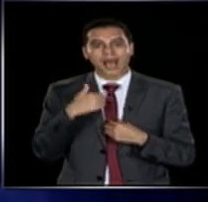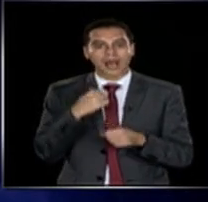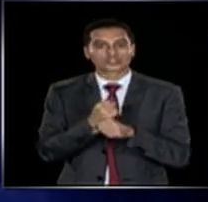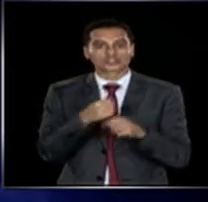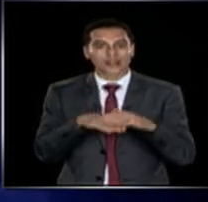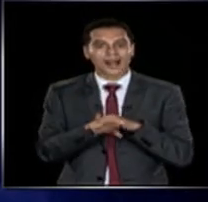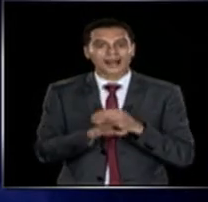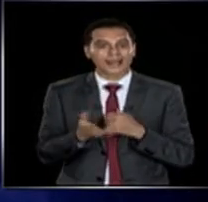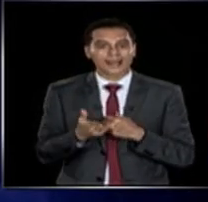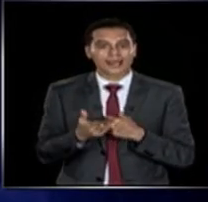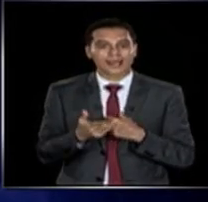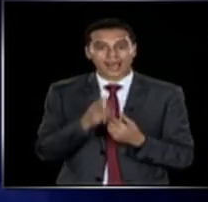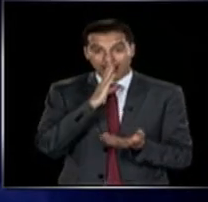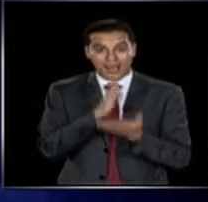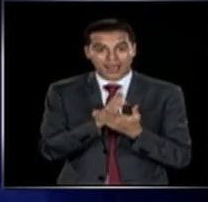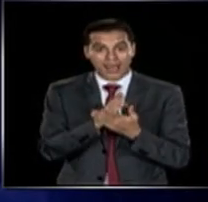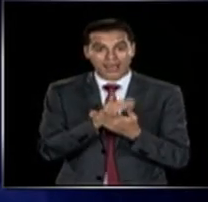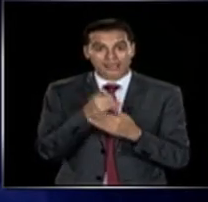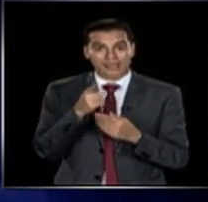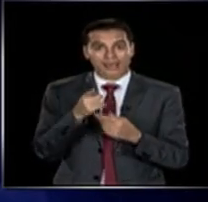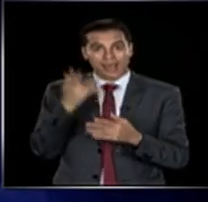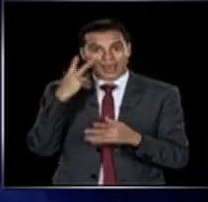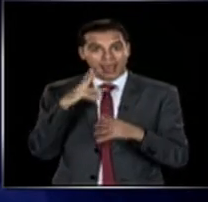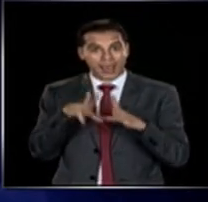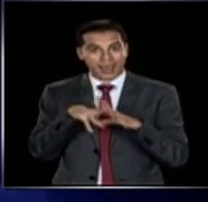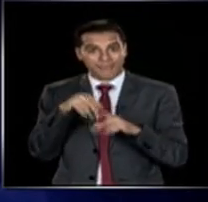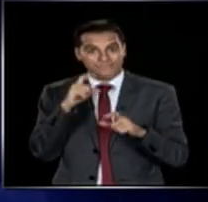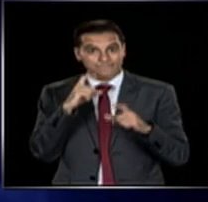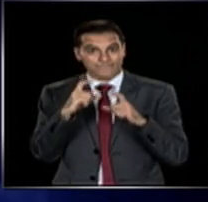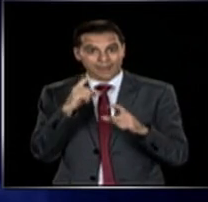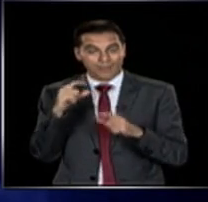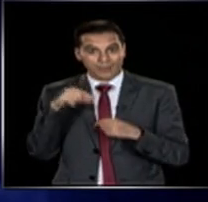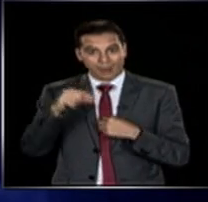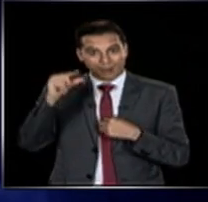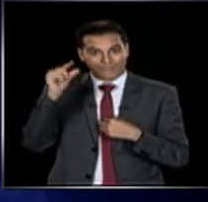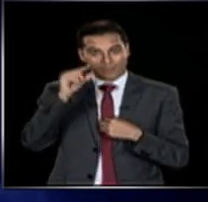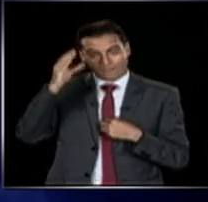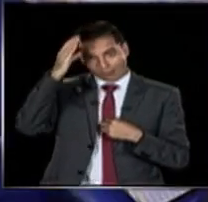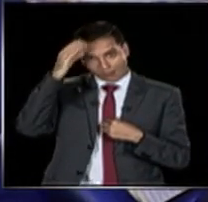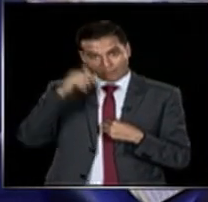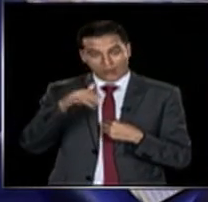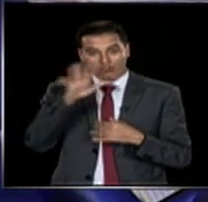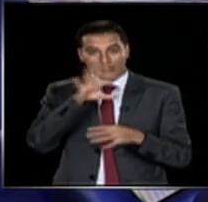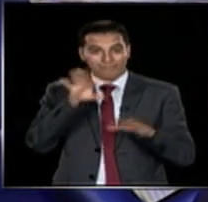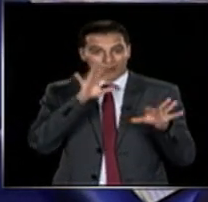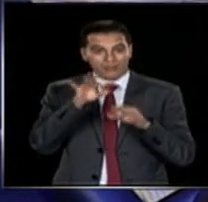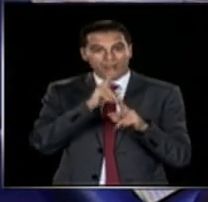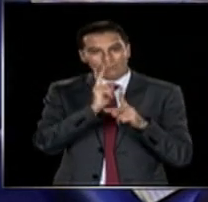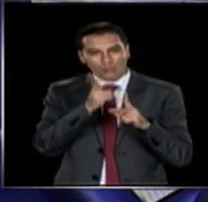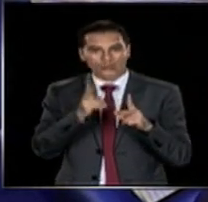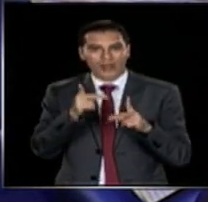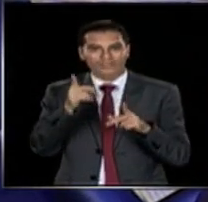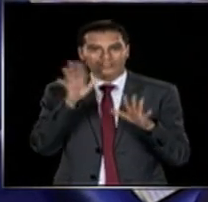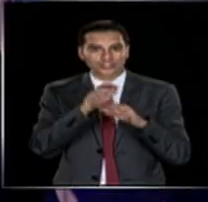متغيرة، وده اللي احنا اتعلمناه واحنا بنجهز لبرنامج العباقرة، هي متغيرة على حسب كل إعاقة، ودي ليها شروط اللي بتنزل على